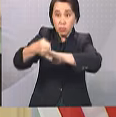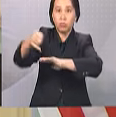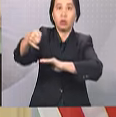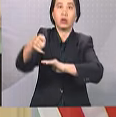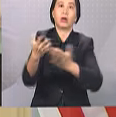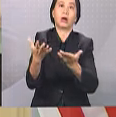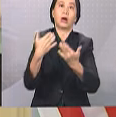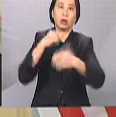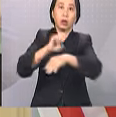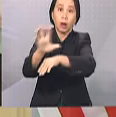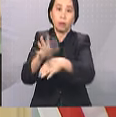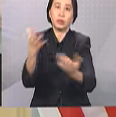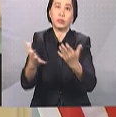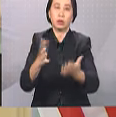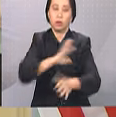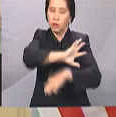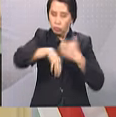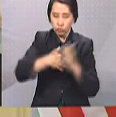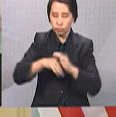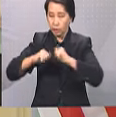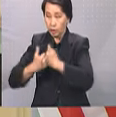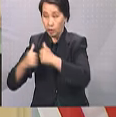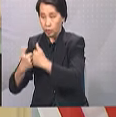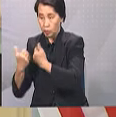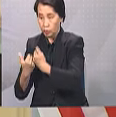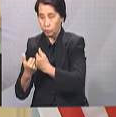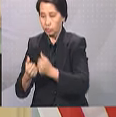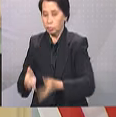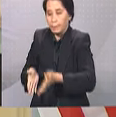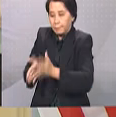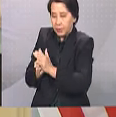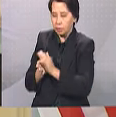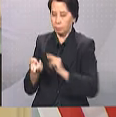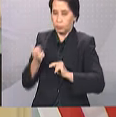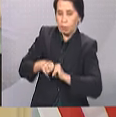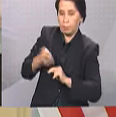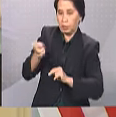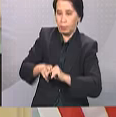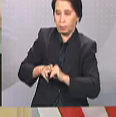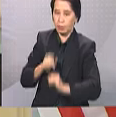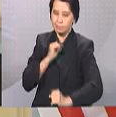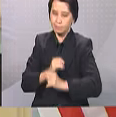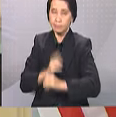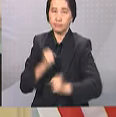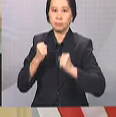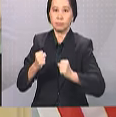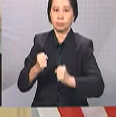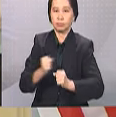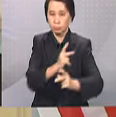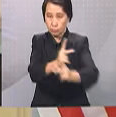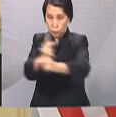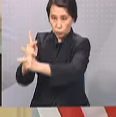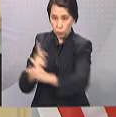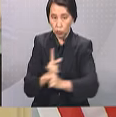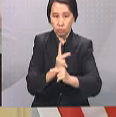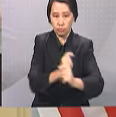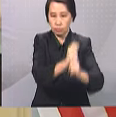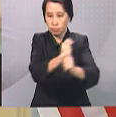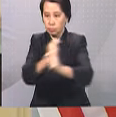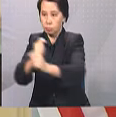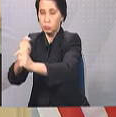agensi telah pun diminta untuk menggandakan sekatan mereka, menggandakan kawalan mereka